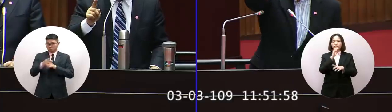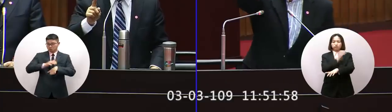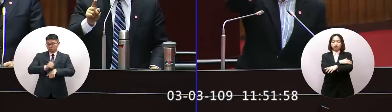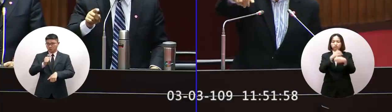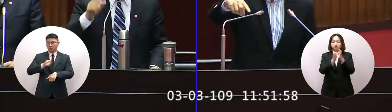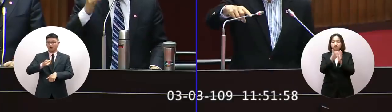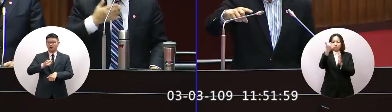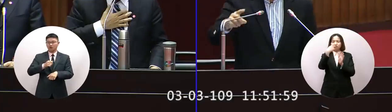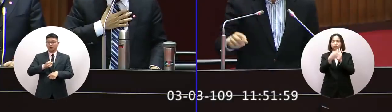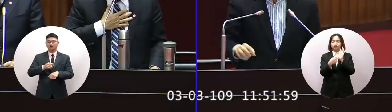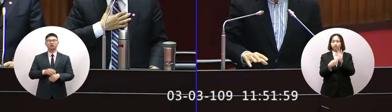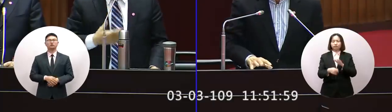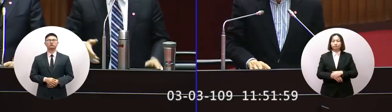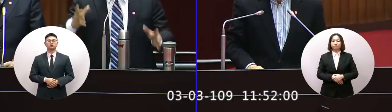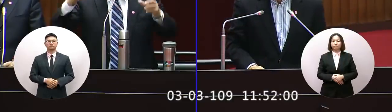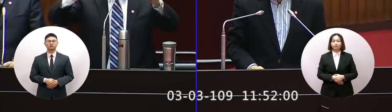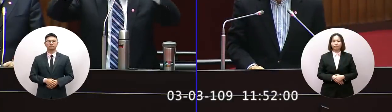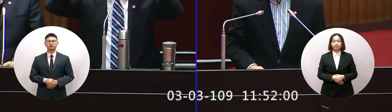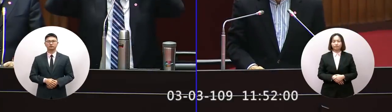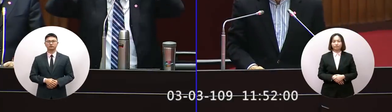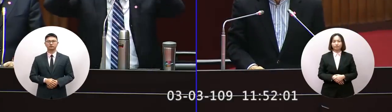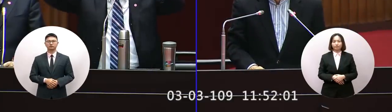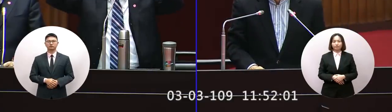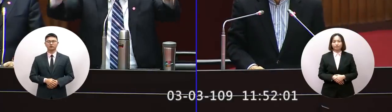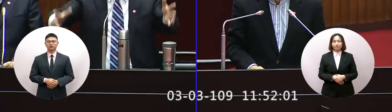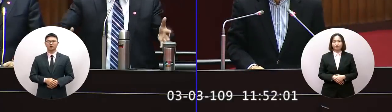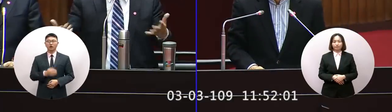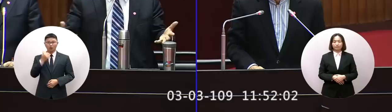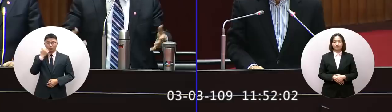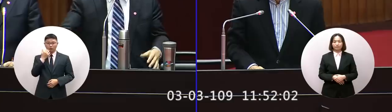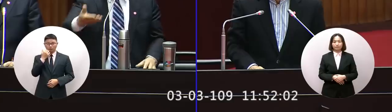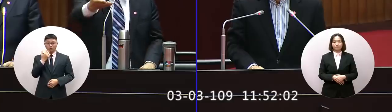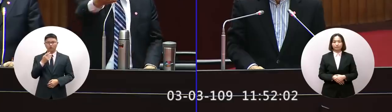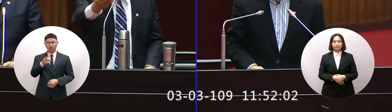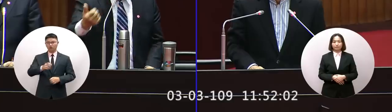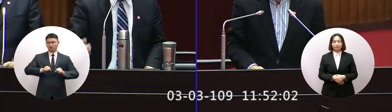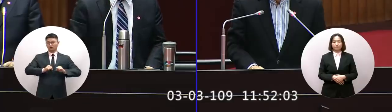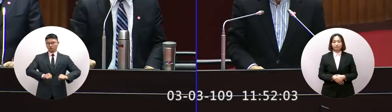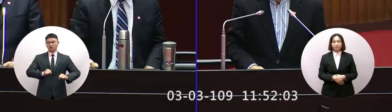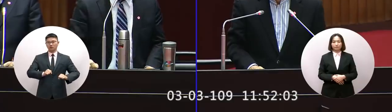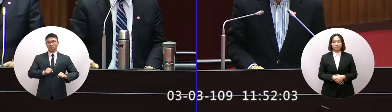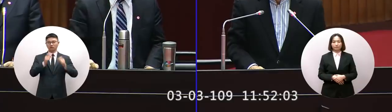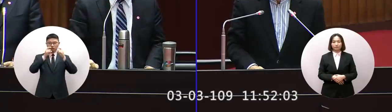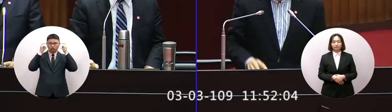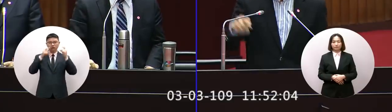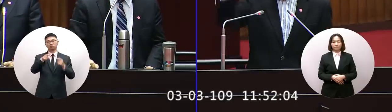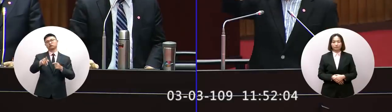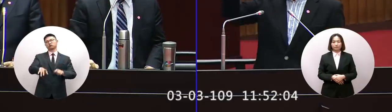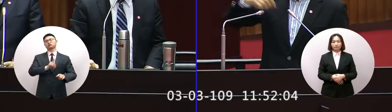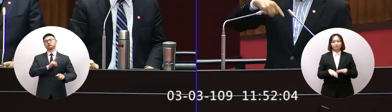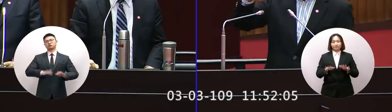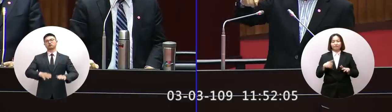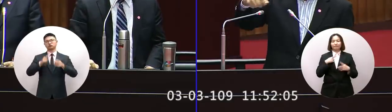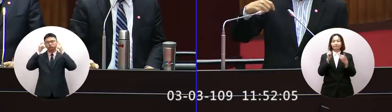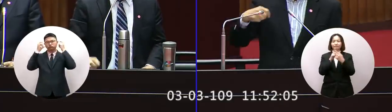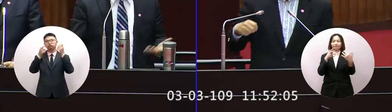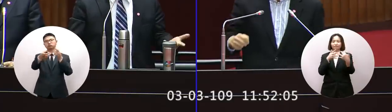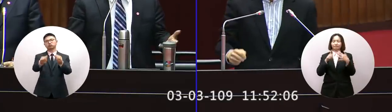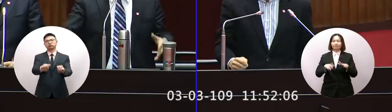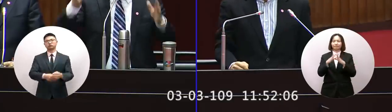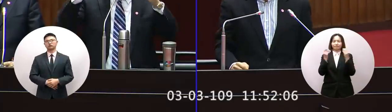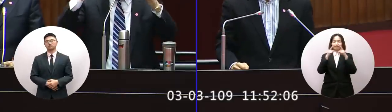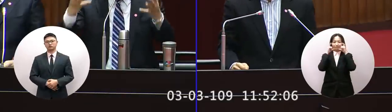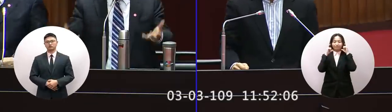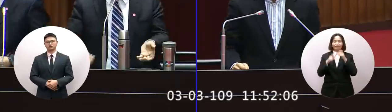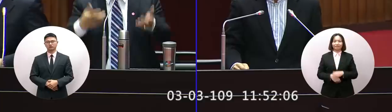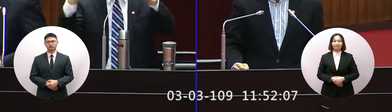長專家齁你說不是健康的人整天都戴口罩不然你現在就沒有戴口罩現在在這裡所以不用戴